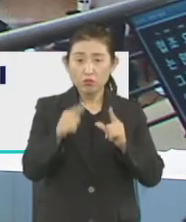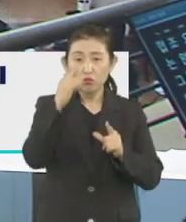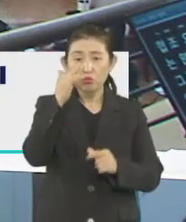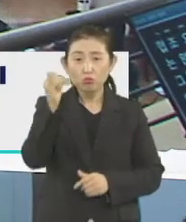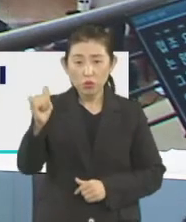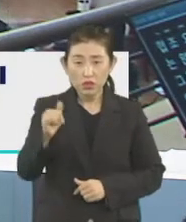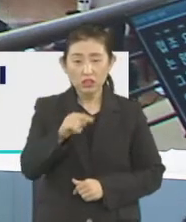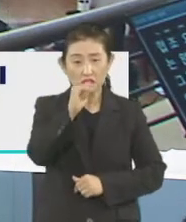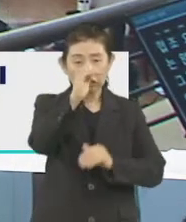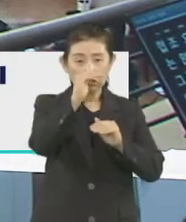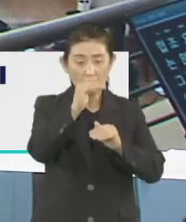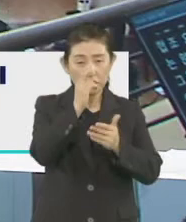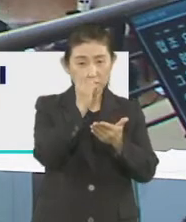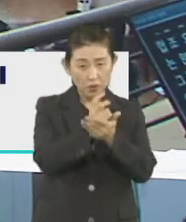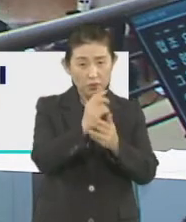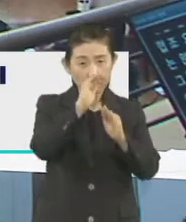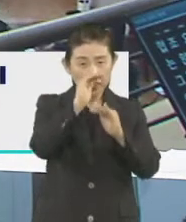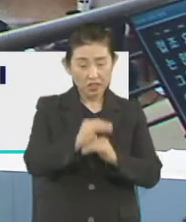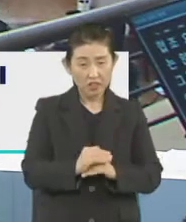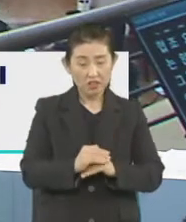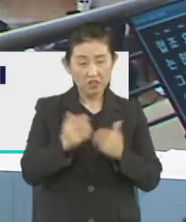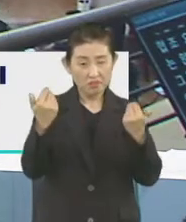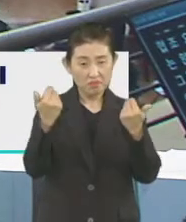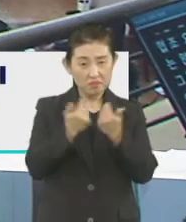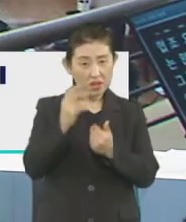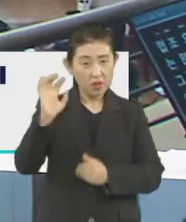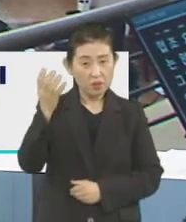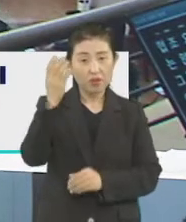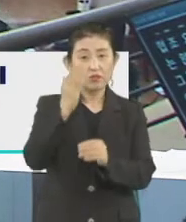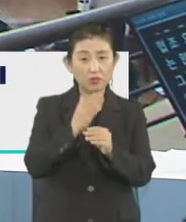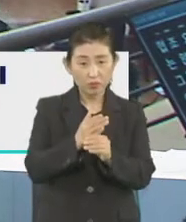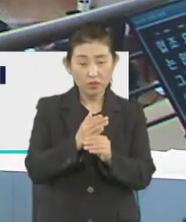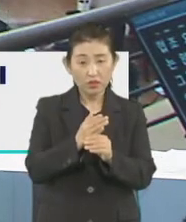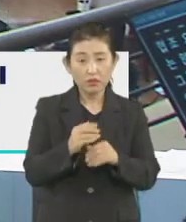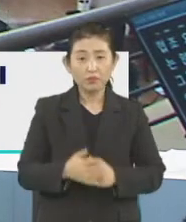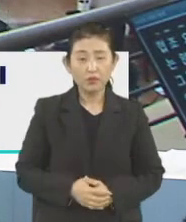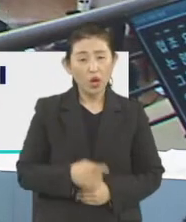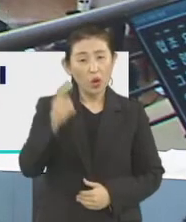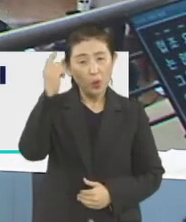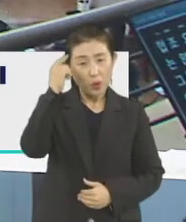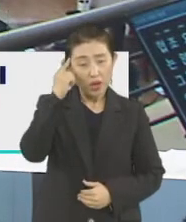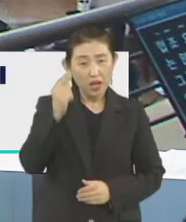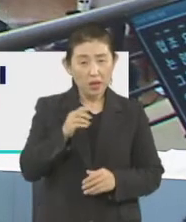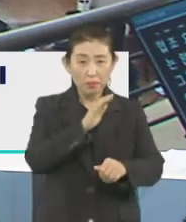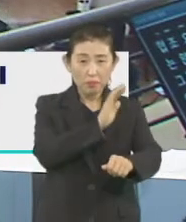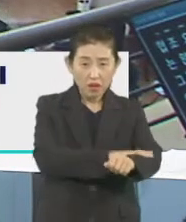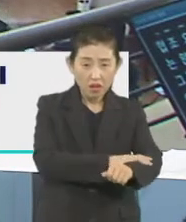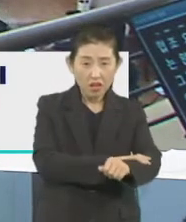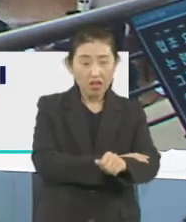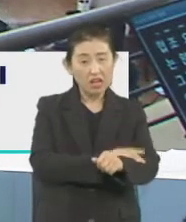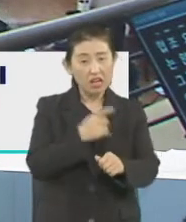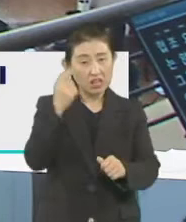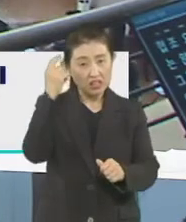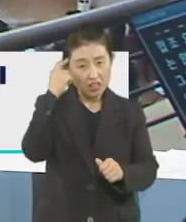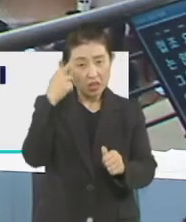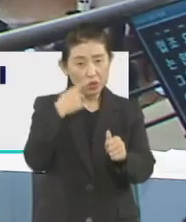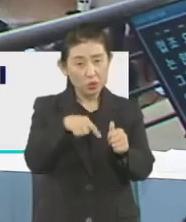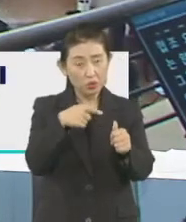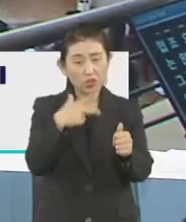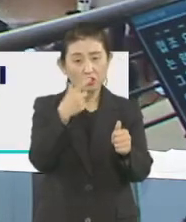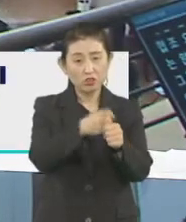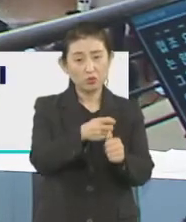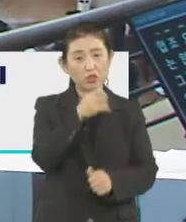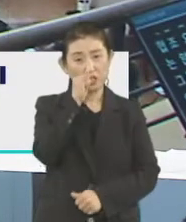일부 학부모들이 조례안을 맹렬하게 반대하고 있습니다. 편향된 이념교육과 사상을 주입할 수 있다는